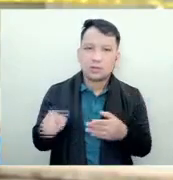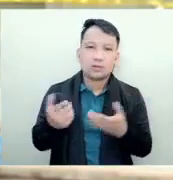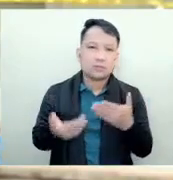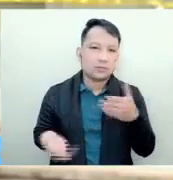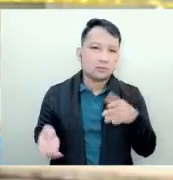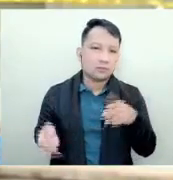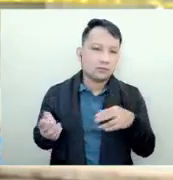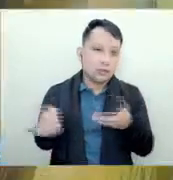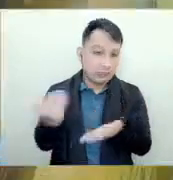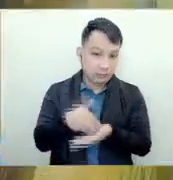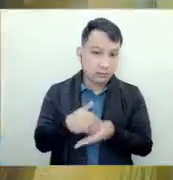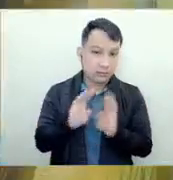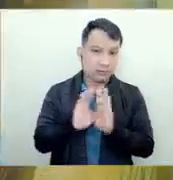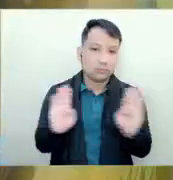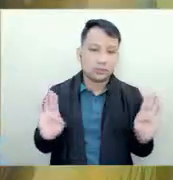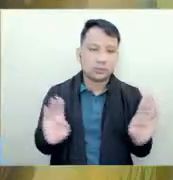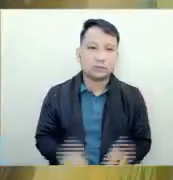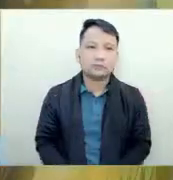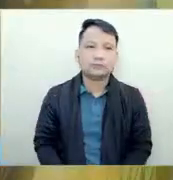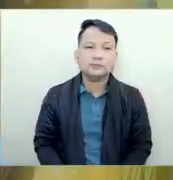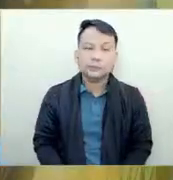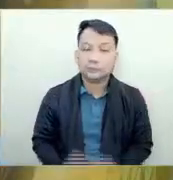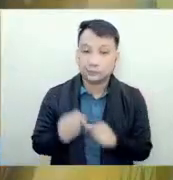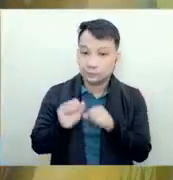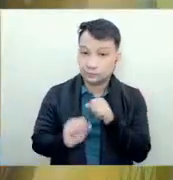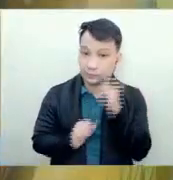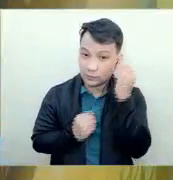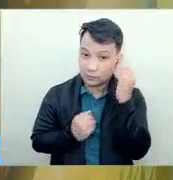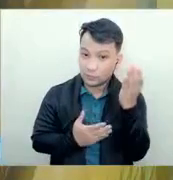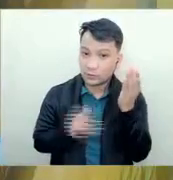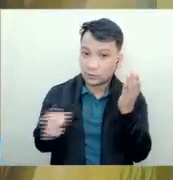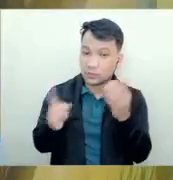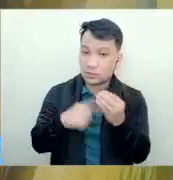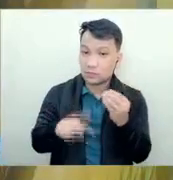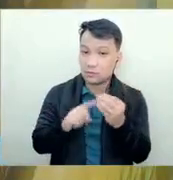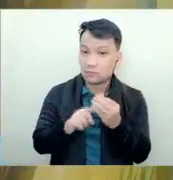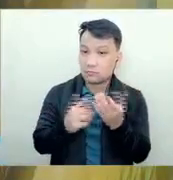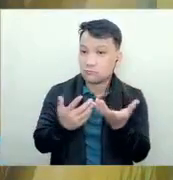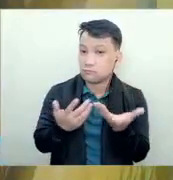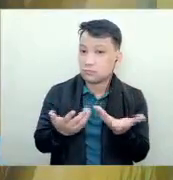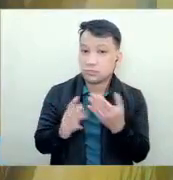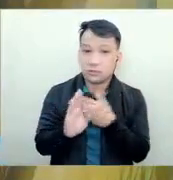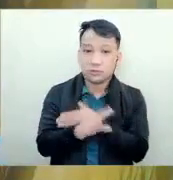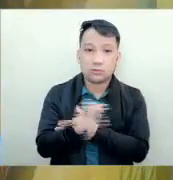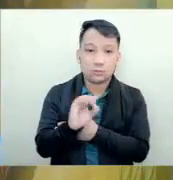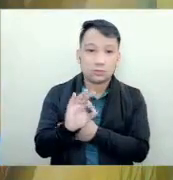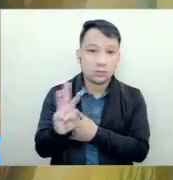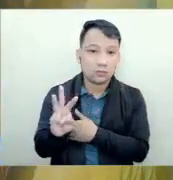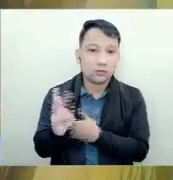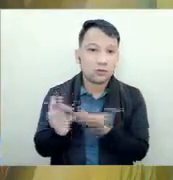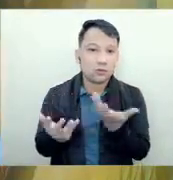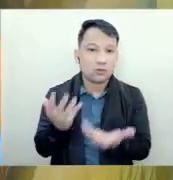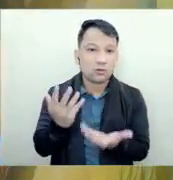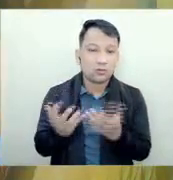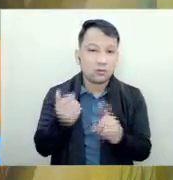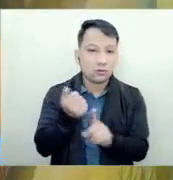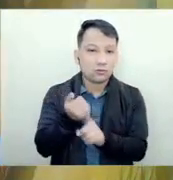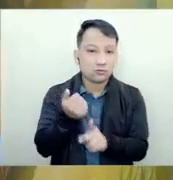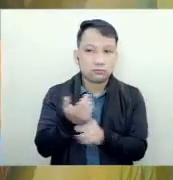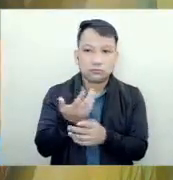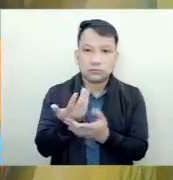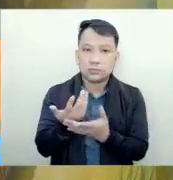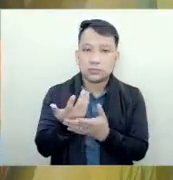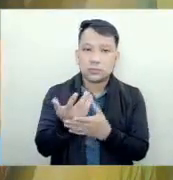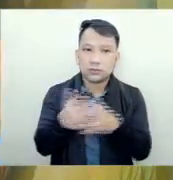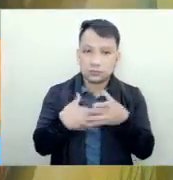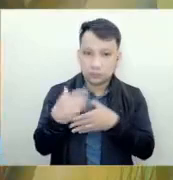magbubukas. Paolo. So, Jenny, may malinaw na guidelines na ba tungkol sa travel ng returning OFWs o yung mga authorized personnel outside of residence